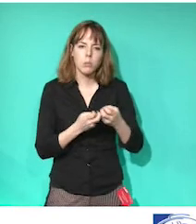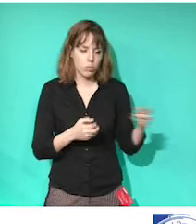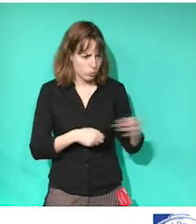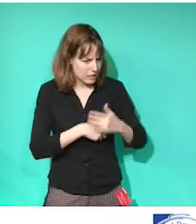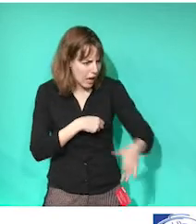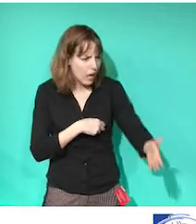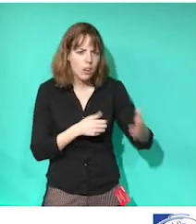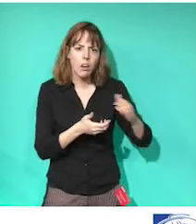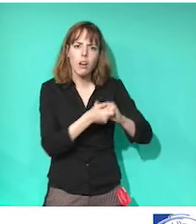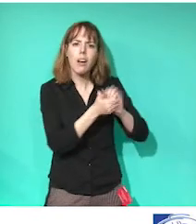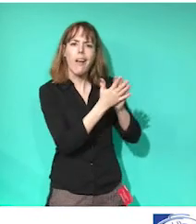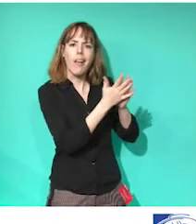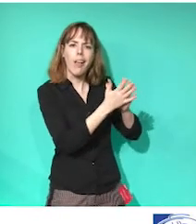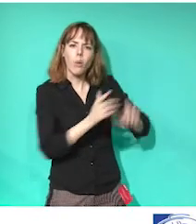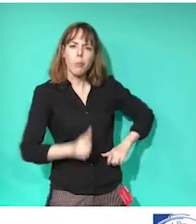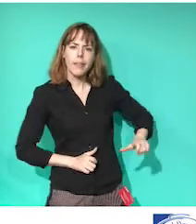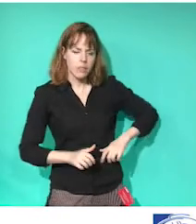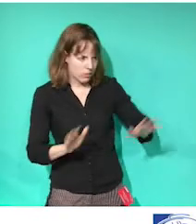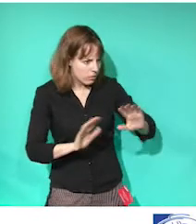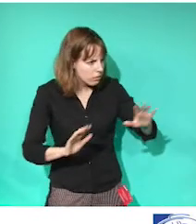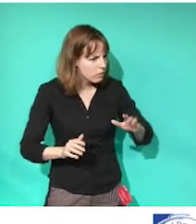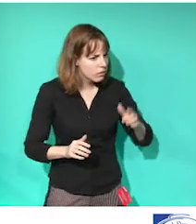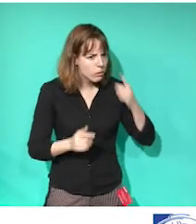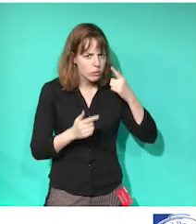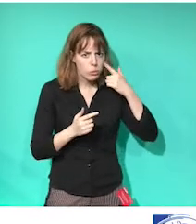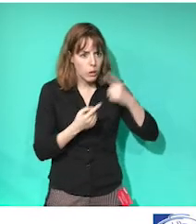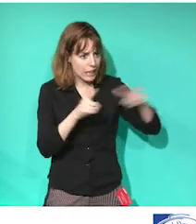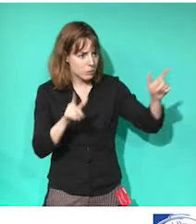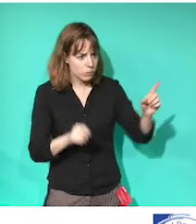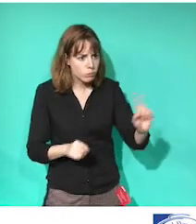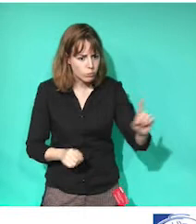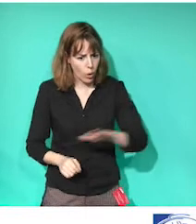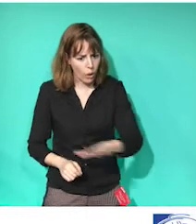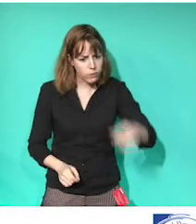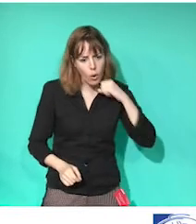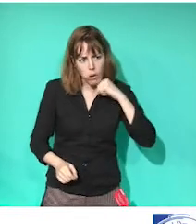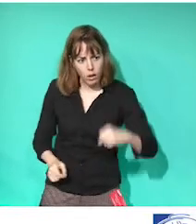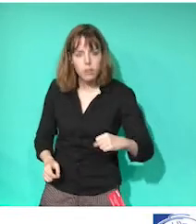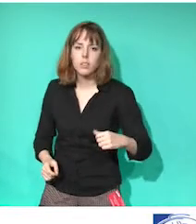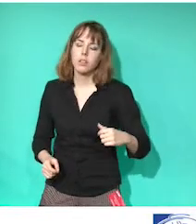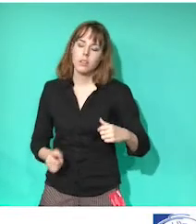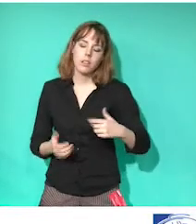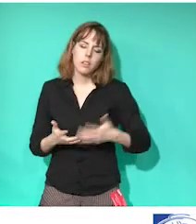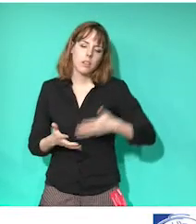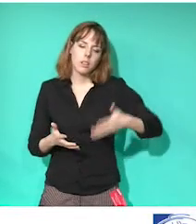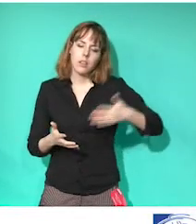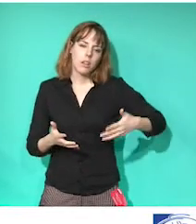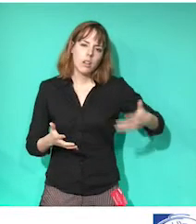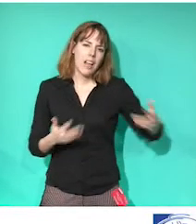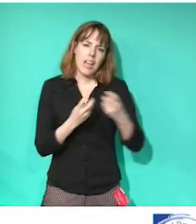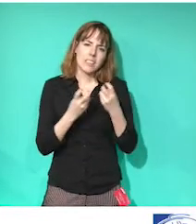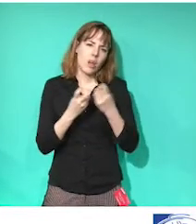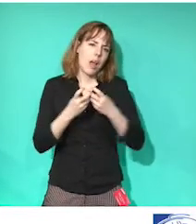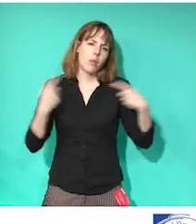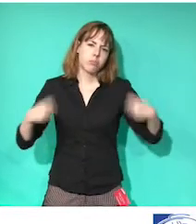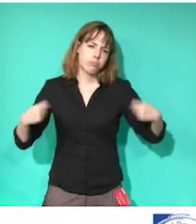trop de temps avec tes copines, tu n'as pas la liberté que tu crois avoir, puisque tu as des enfants. Enfin, je pourrais, comme ça... multiplier les exemples.